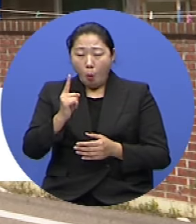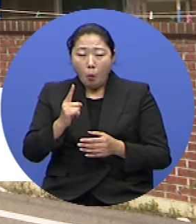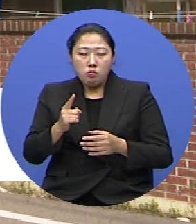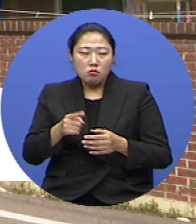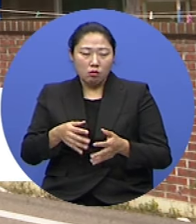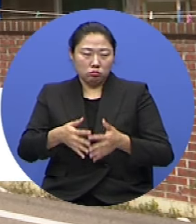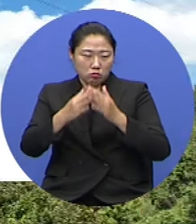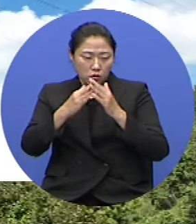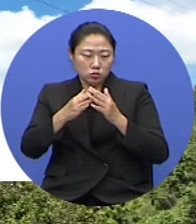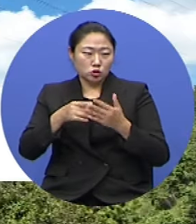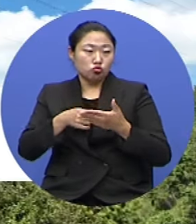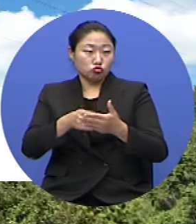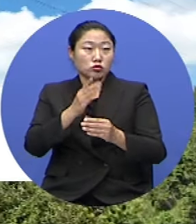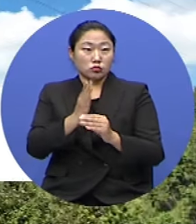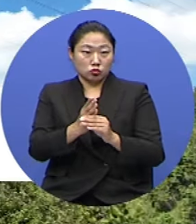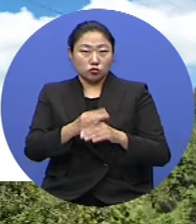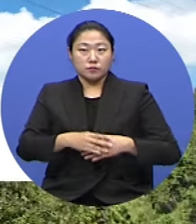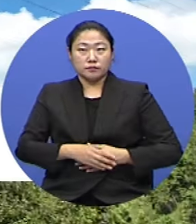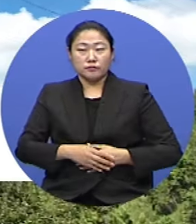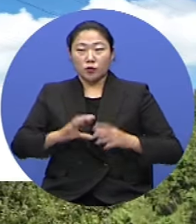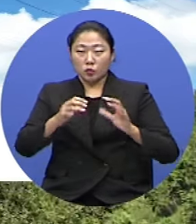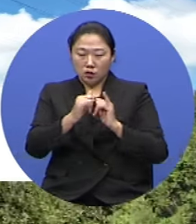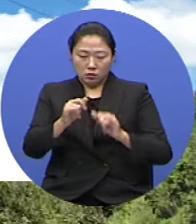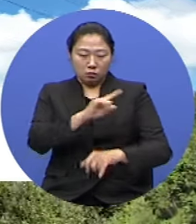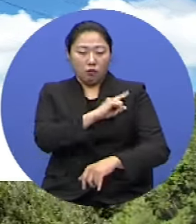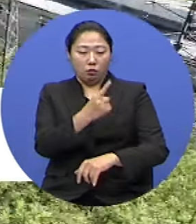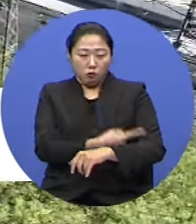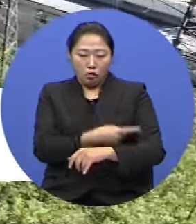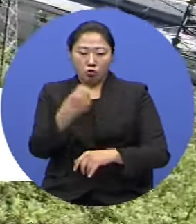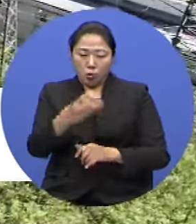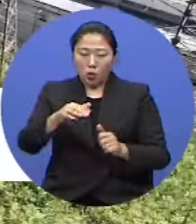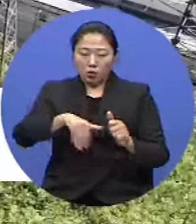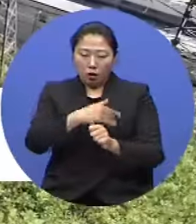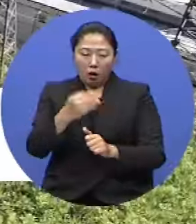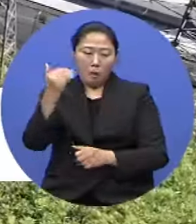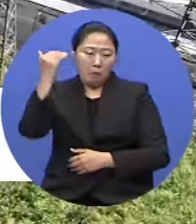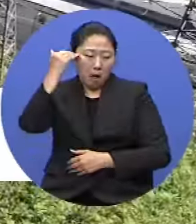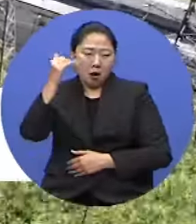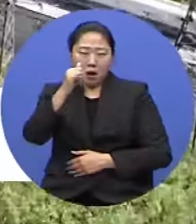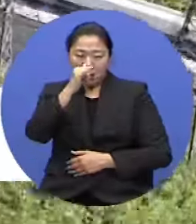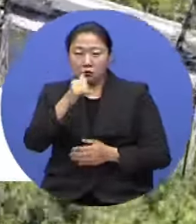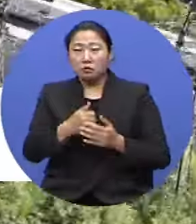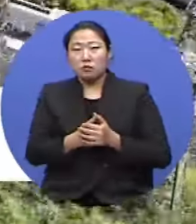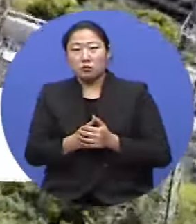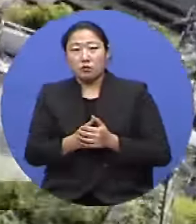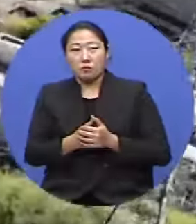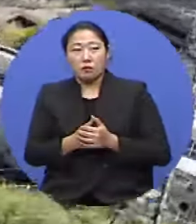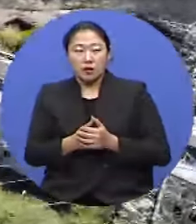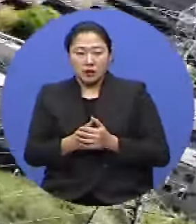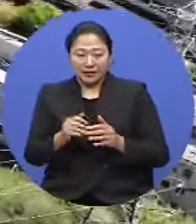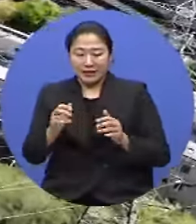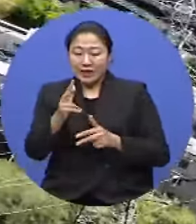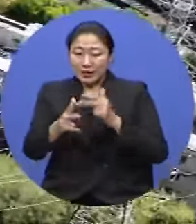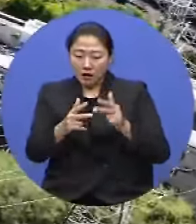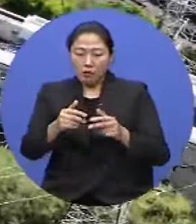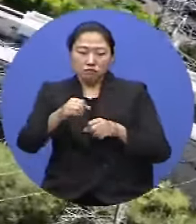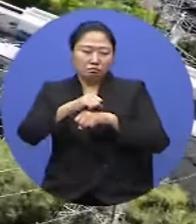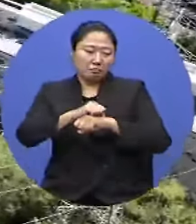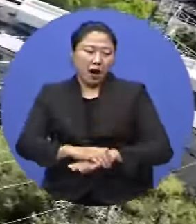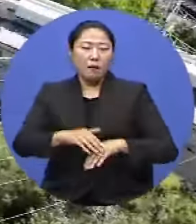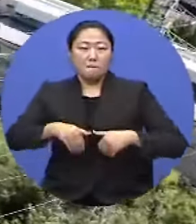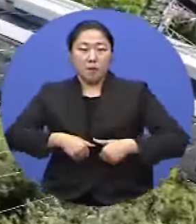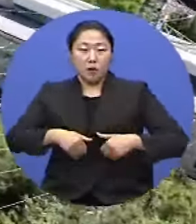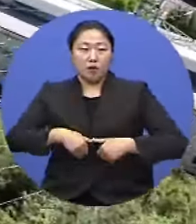설치를 추진하고 있다며 국민들의 재산권과 자연환경을 해치는이 사업을 전면 백지화해야 한다고